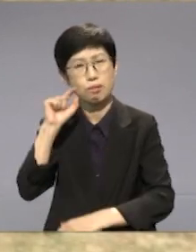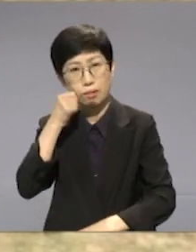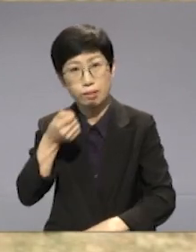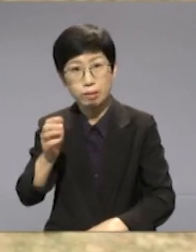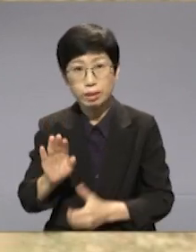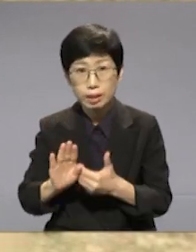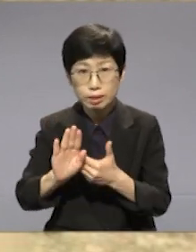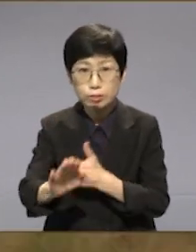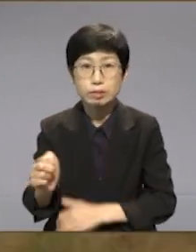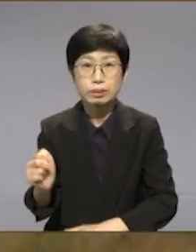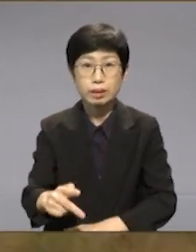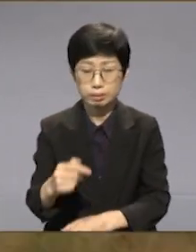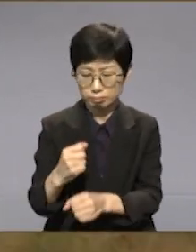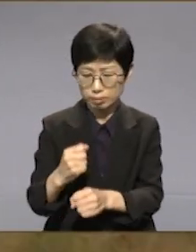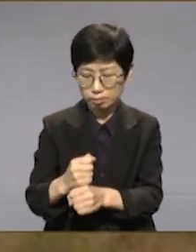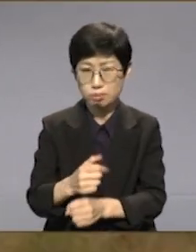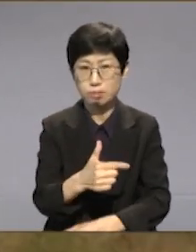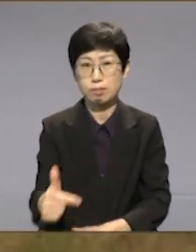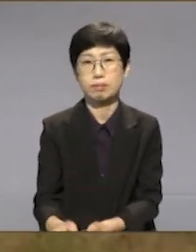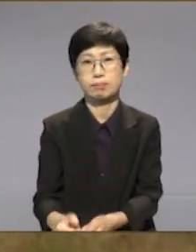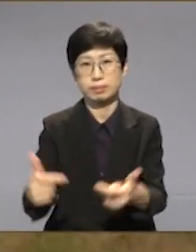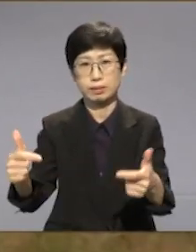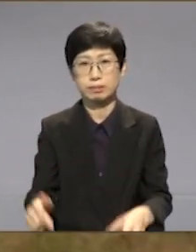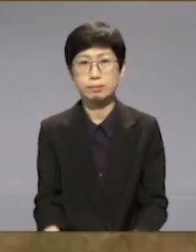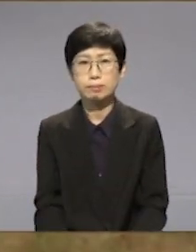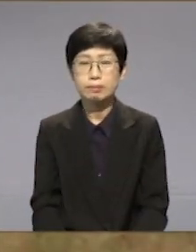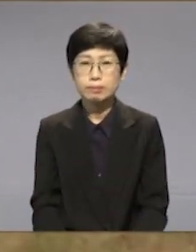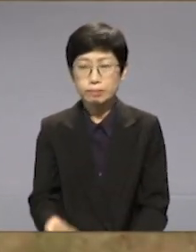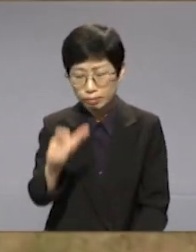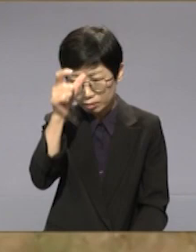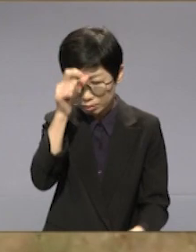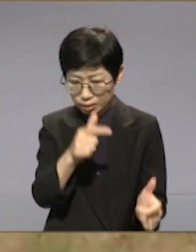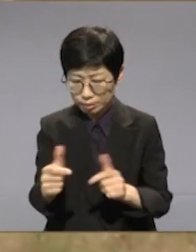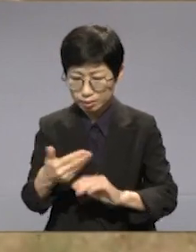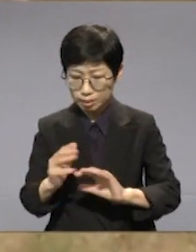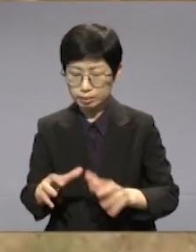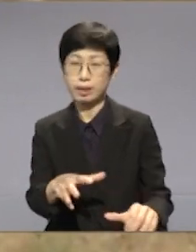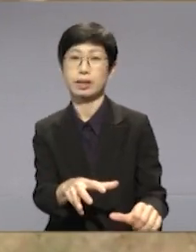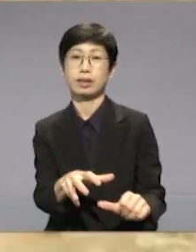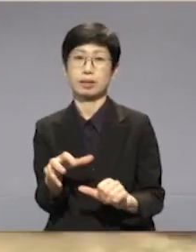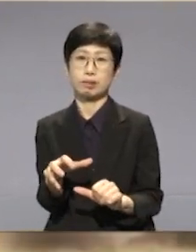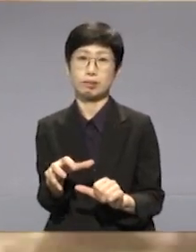다시 생산에 속도를 냈습니다. 아르메니아와 튀르키예 등 제3국을